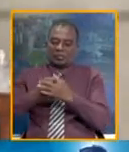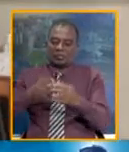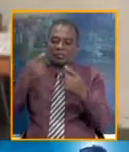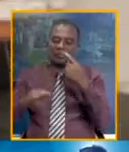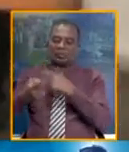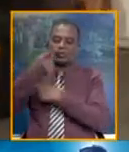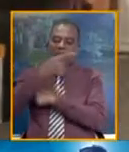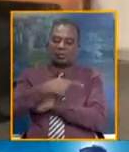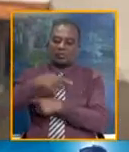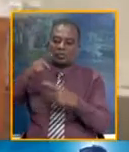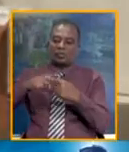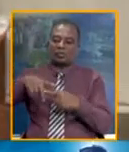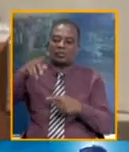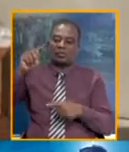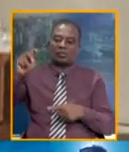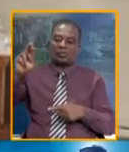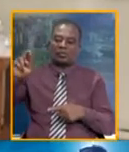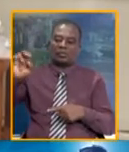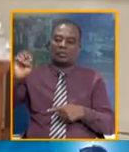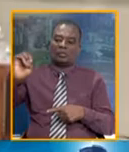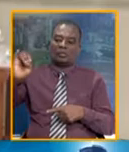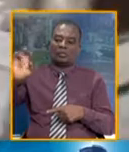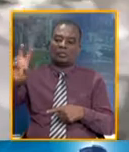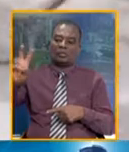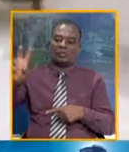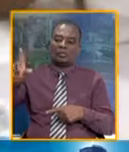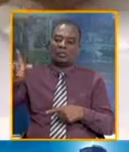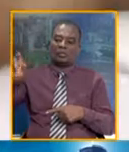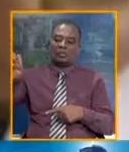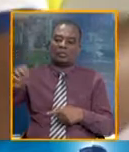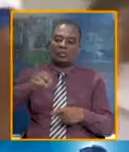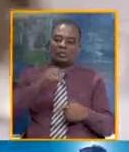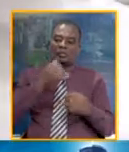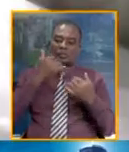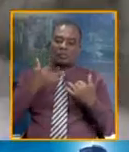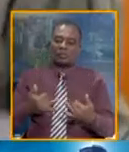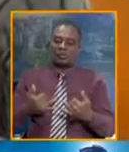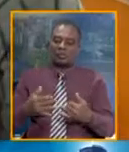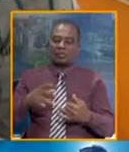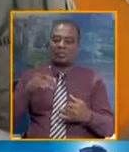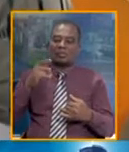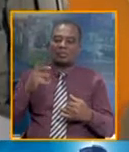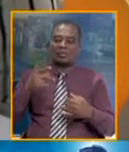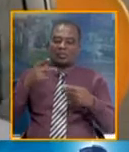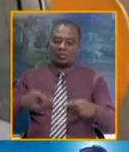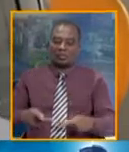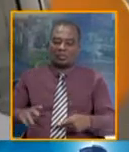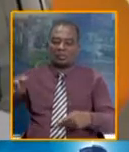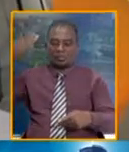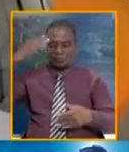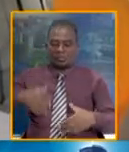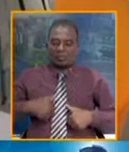aujourd'hui au Parc des Sports dans la commune de Trècheville, en présence bien sûr du ministre de la Santé, de